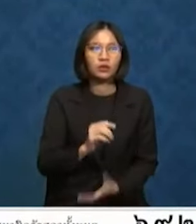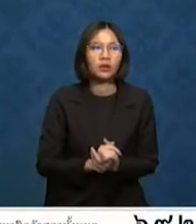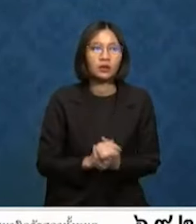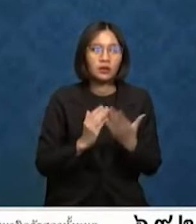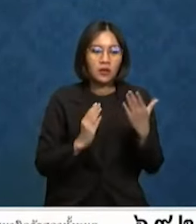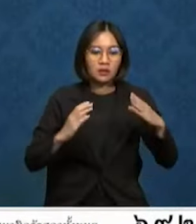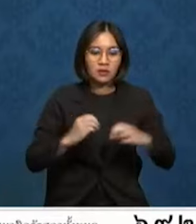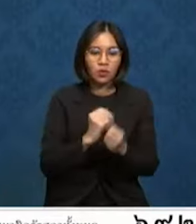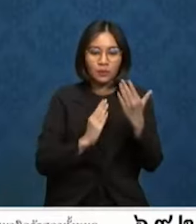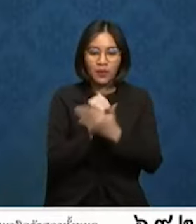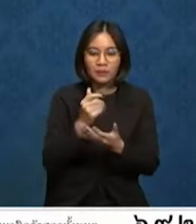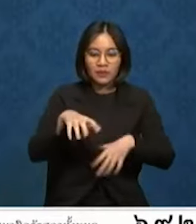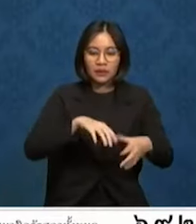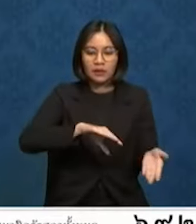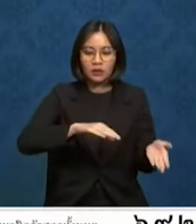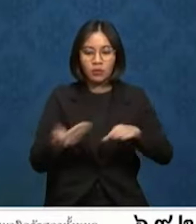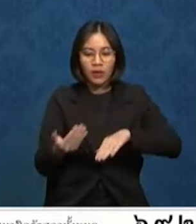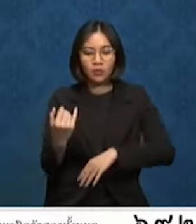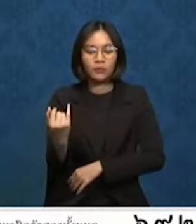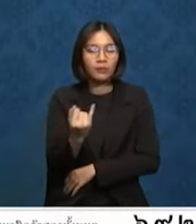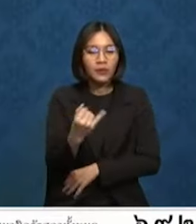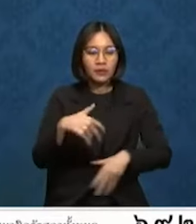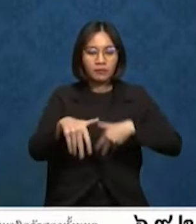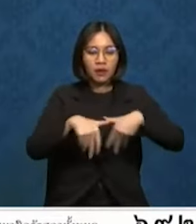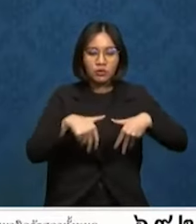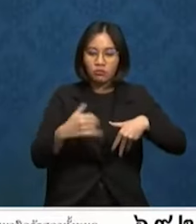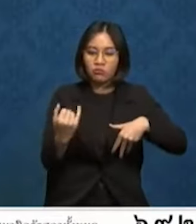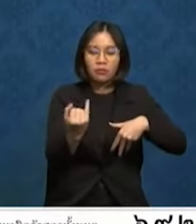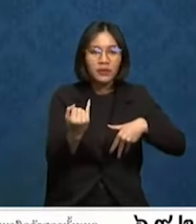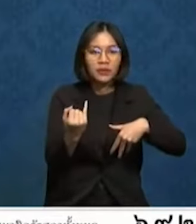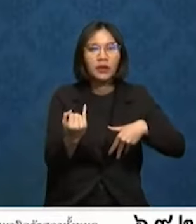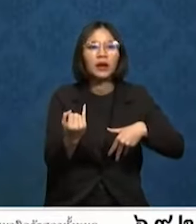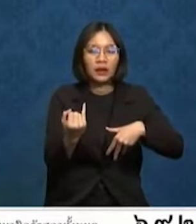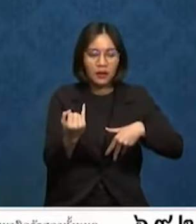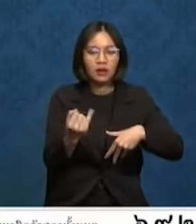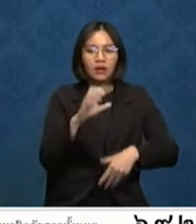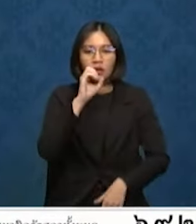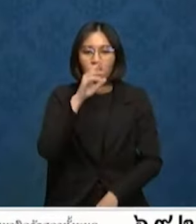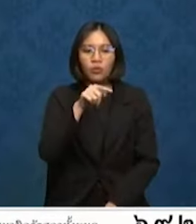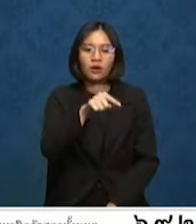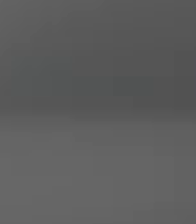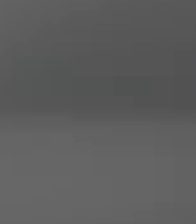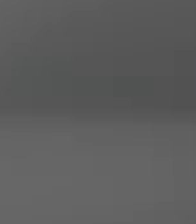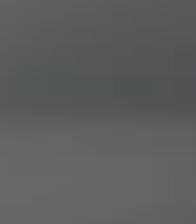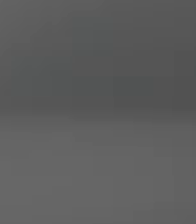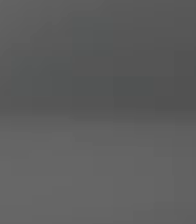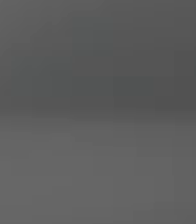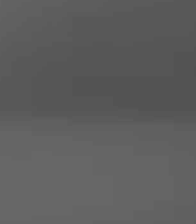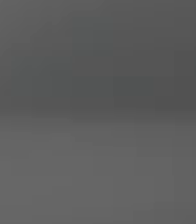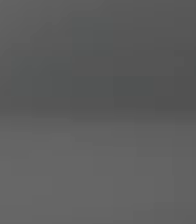บริหารประเทศล้มเหลวแย่ประชาชนแย่ไอ้นั้น่ะต้องชี้ล่ะคุณผิด